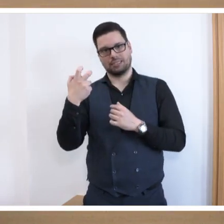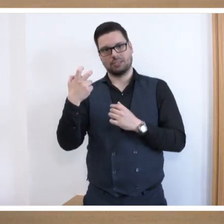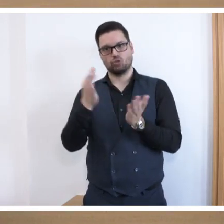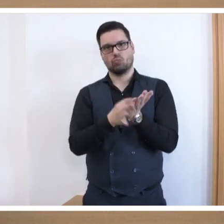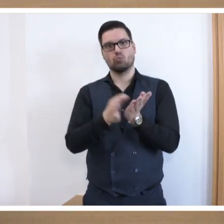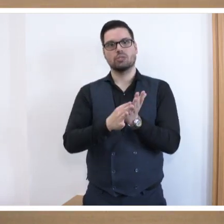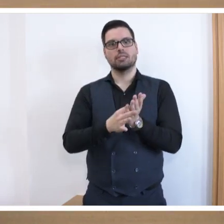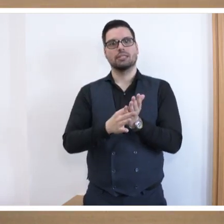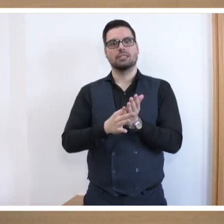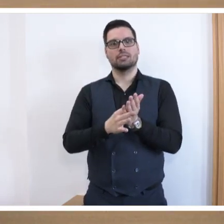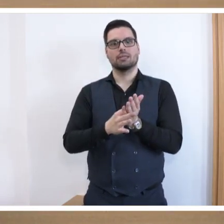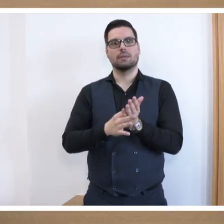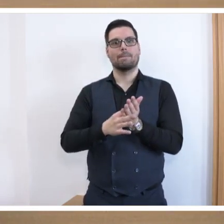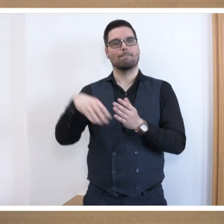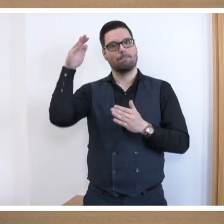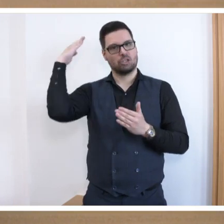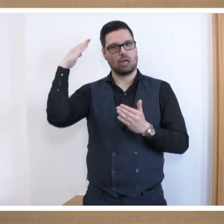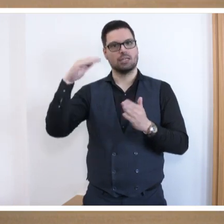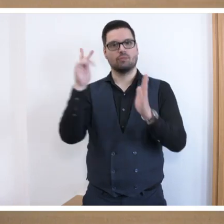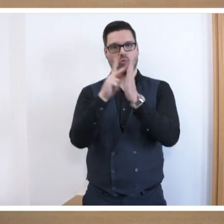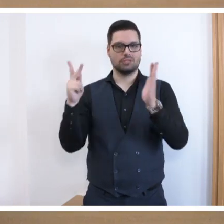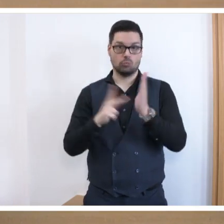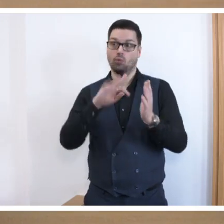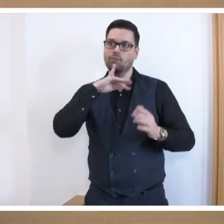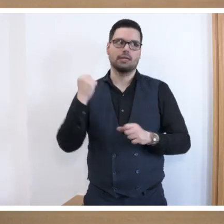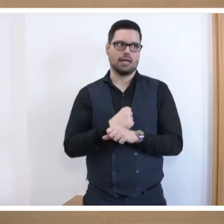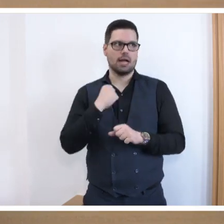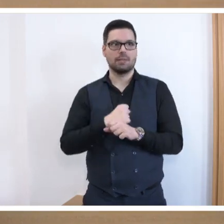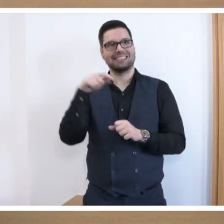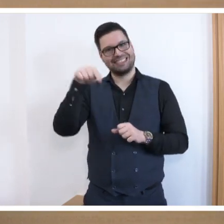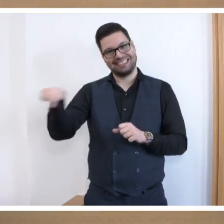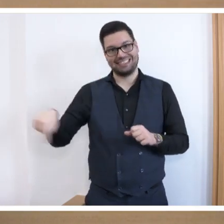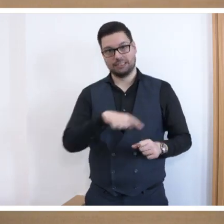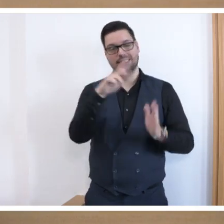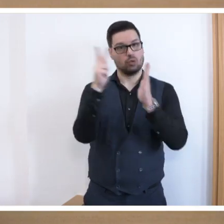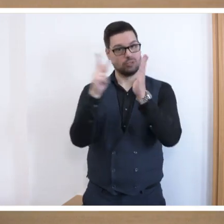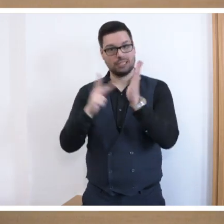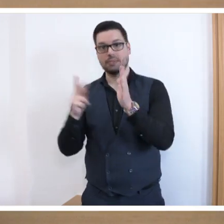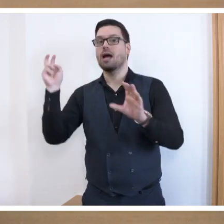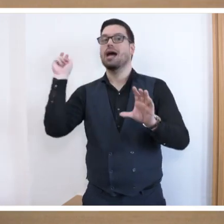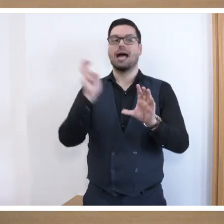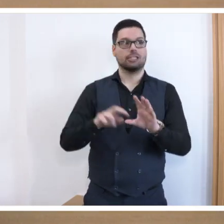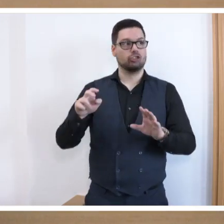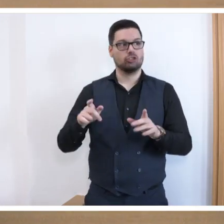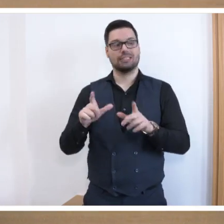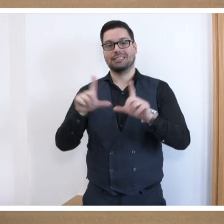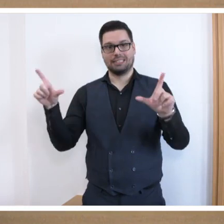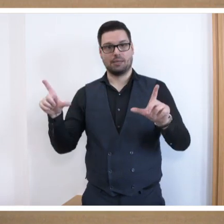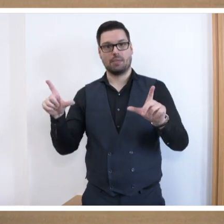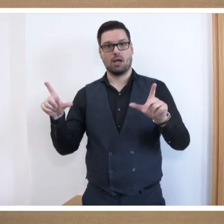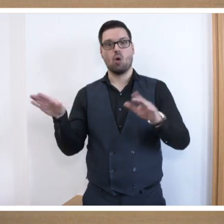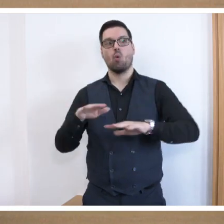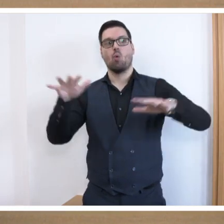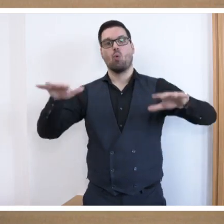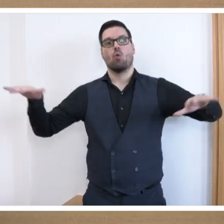erstellen. Das heißt, es bleibt noch viel zu tun, und diese Konzepte sind der Einstieg in das Thema Hochwasservorsorge,